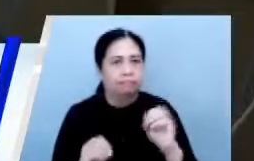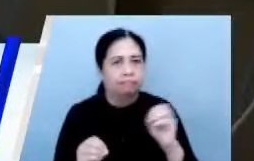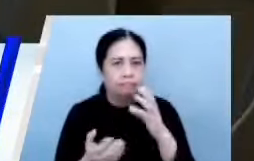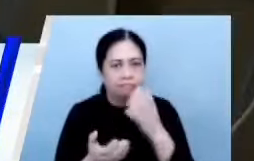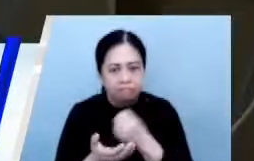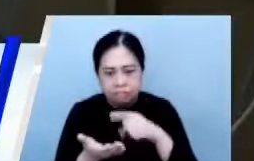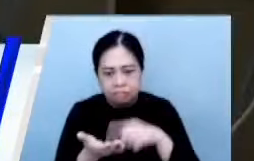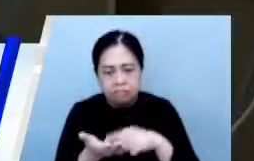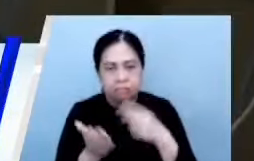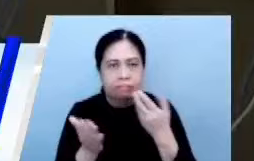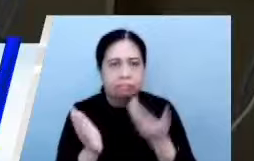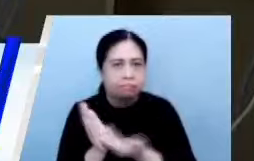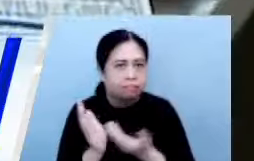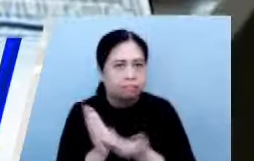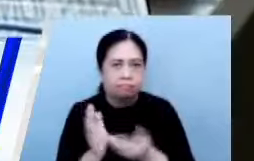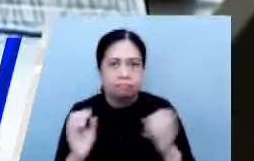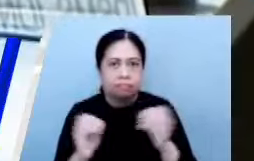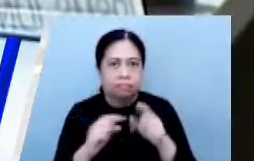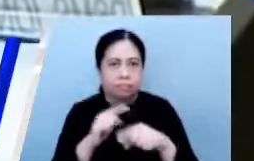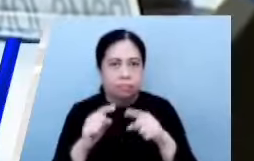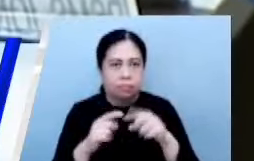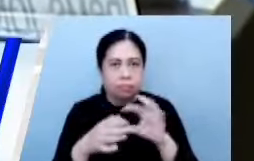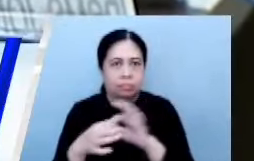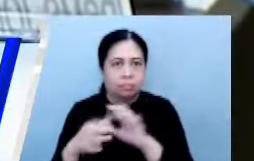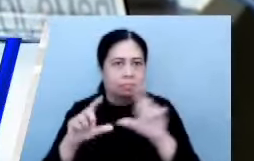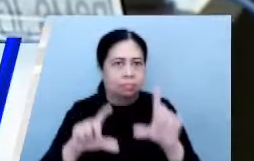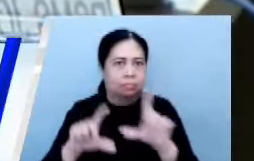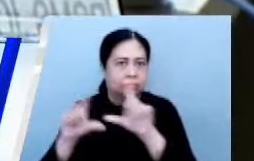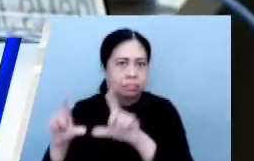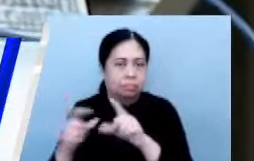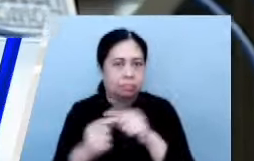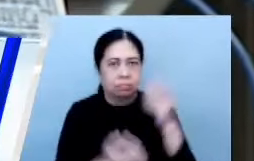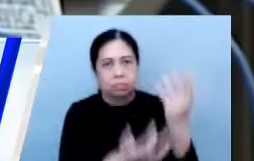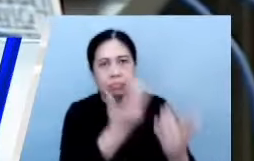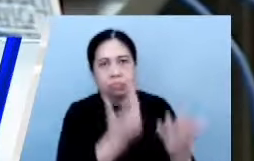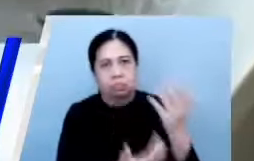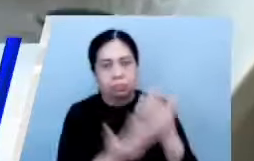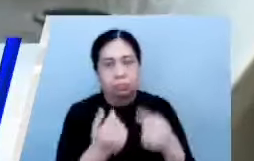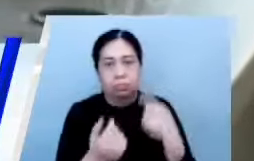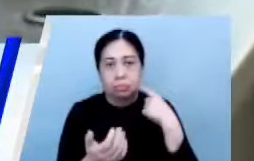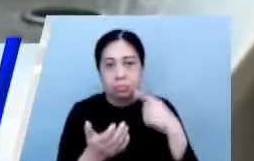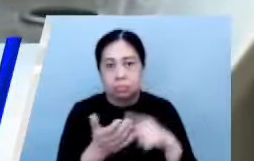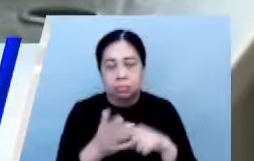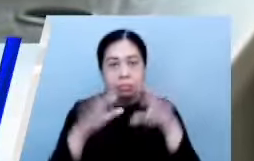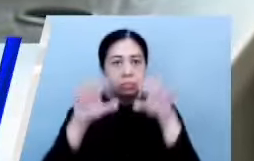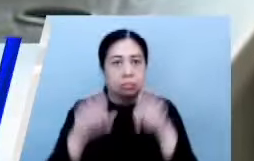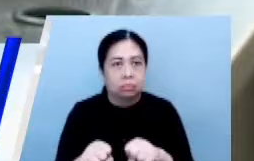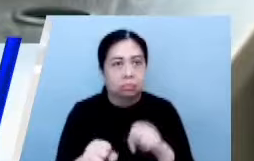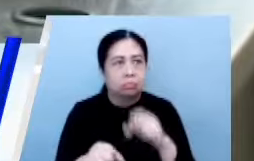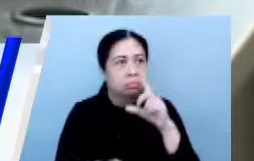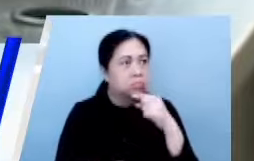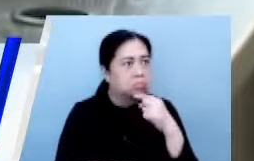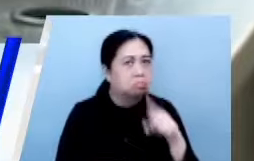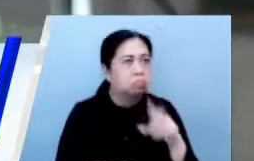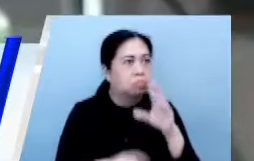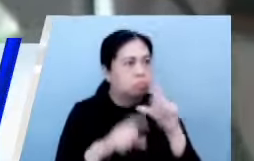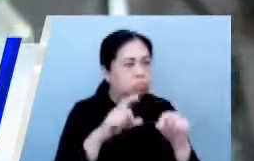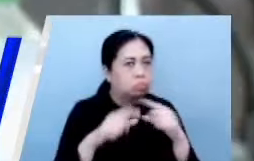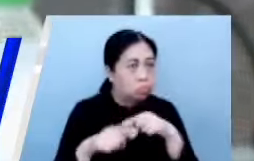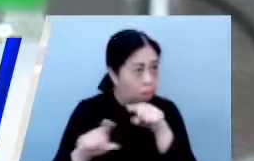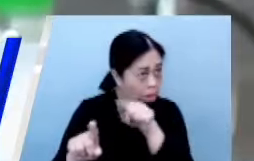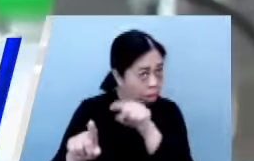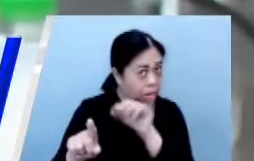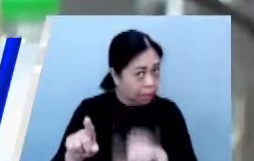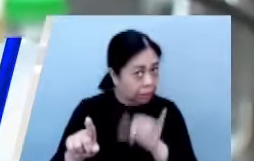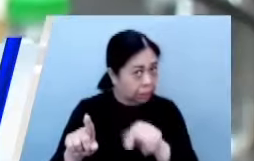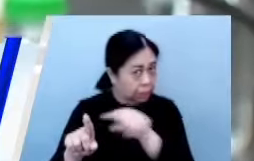sa crime scene na mag-uugnay kina Castro sa panununog. Ibinasin nila ang pag-aresto sa testimonya ng mga pasaherong kumilala umano sa mga